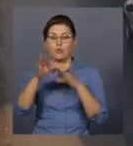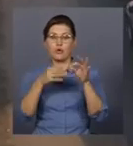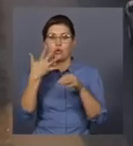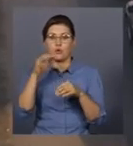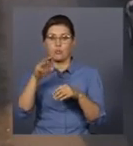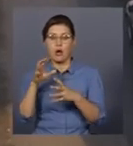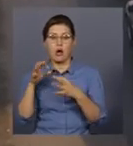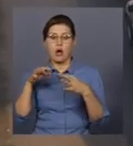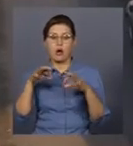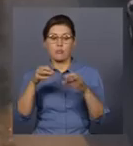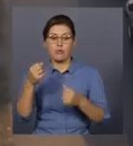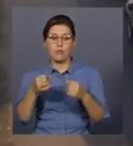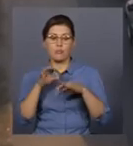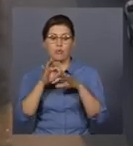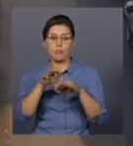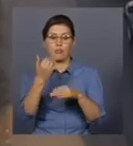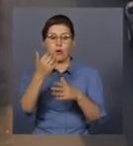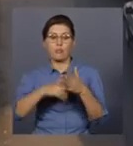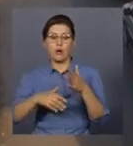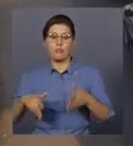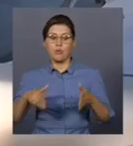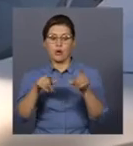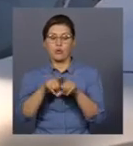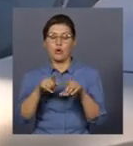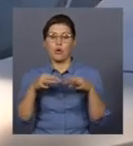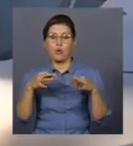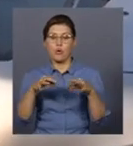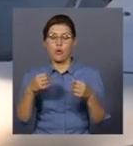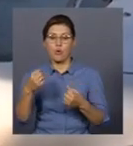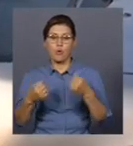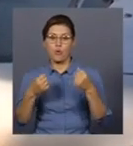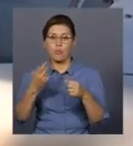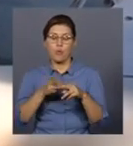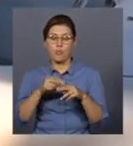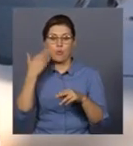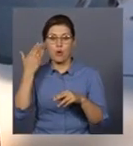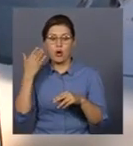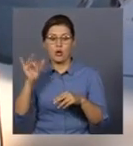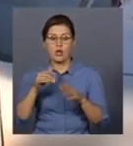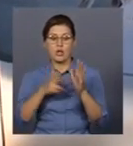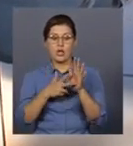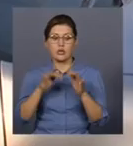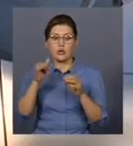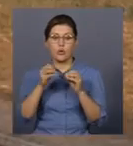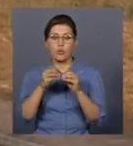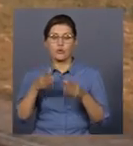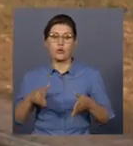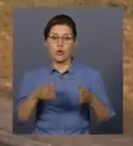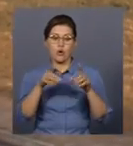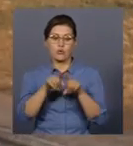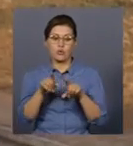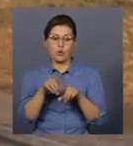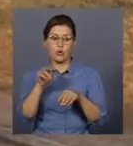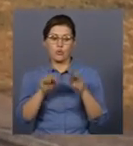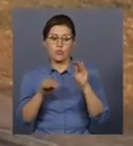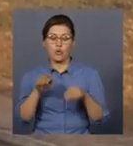мың автокөлік жүріп өтеді екен. Сол себепті тасжолдағы көліктердің қозғалысын жеңілдету үшін 8 және 10 жолақты жол